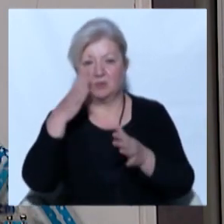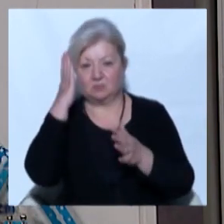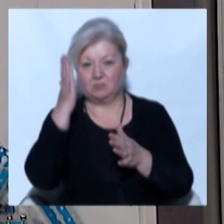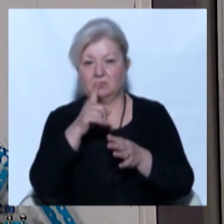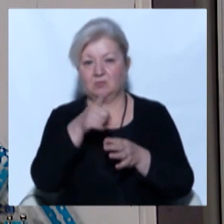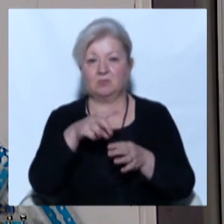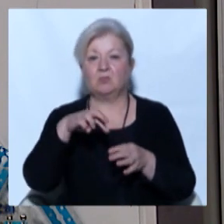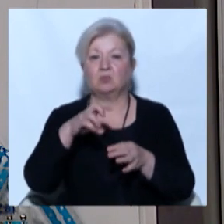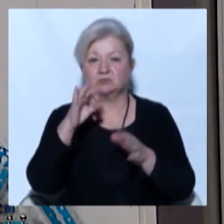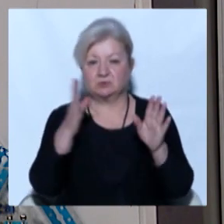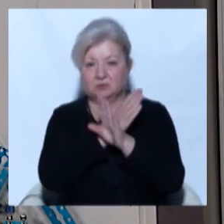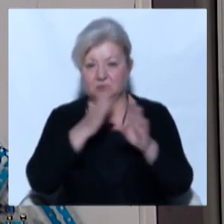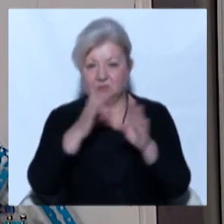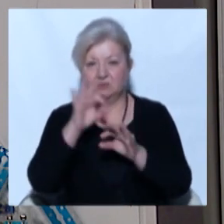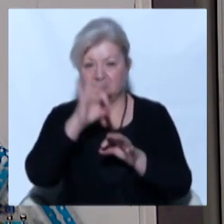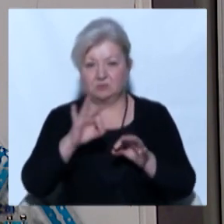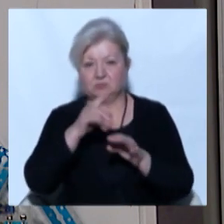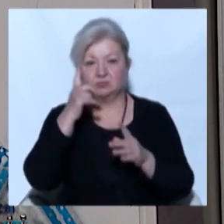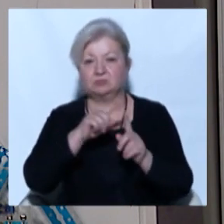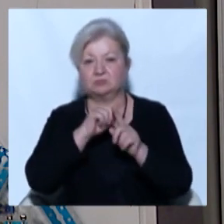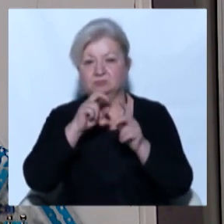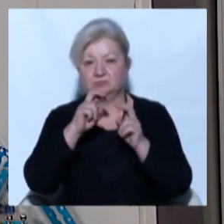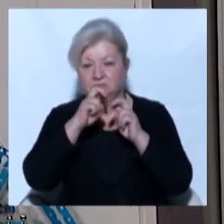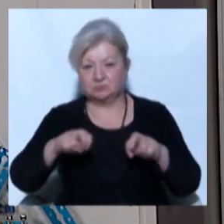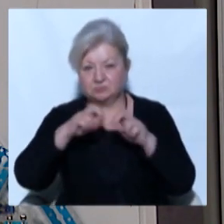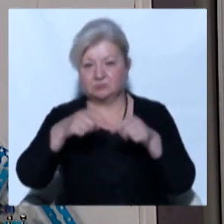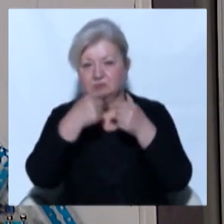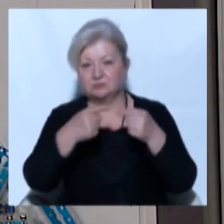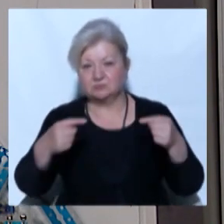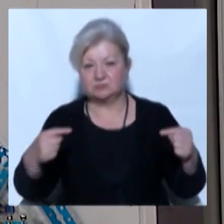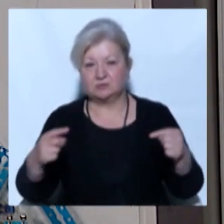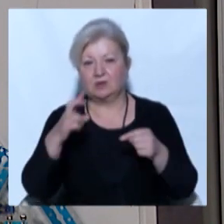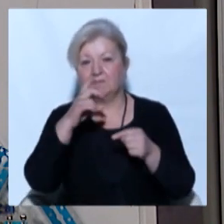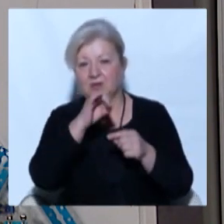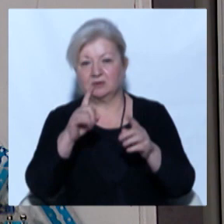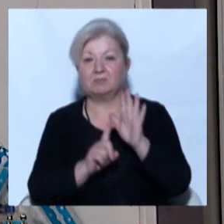დღეს, სხვადასხვა მუსიკალური ბგერები უნდა გავარჩიოთ.